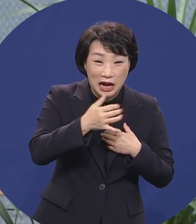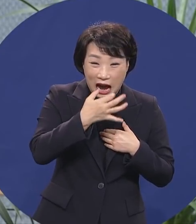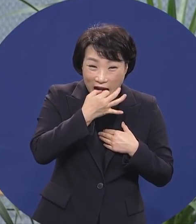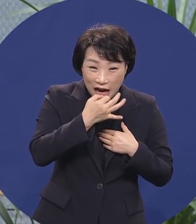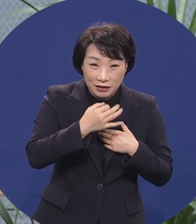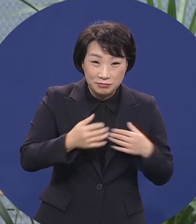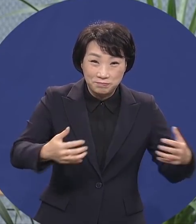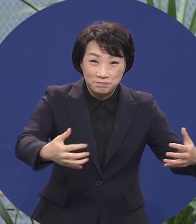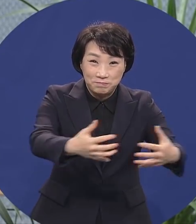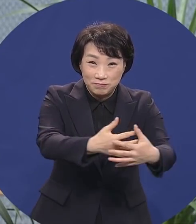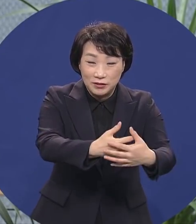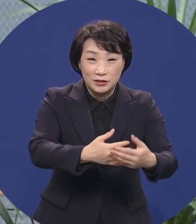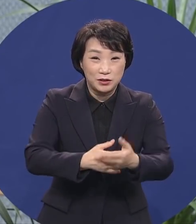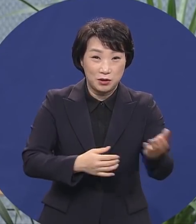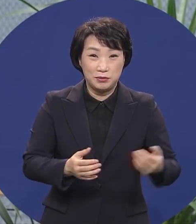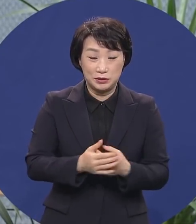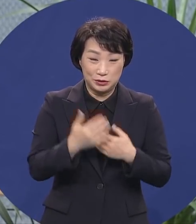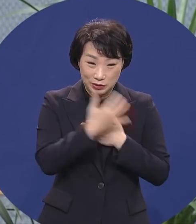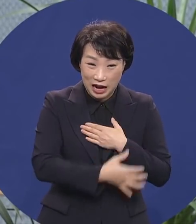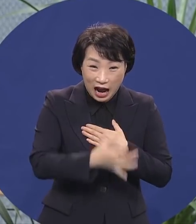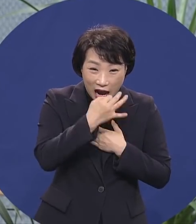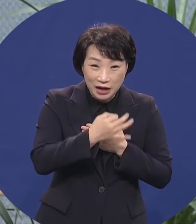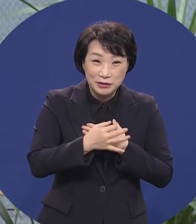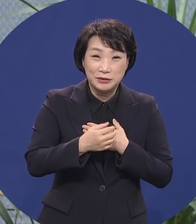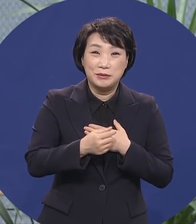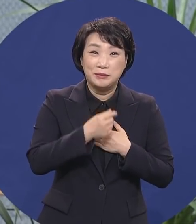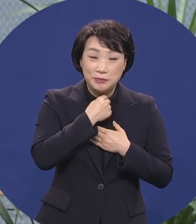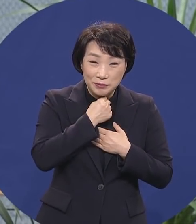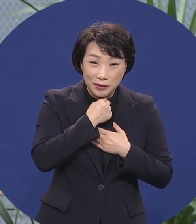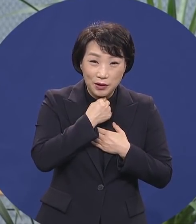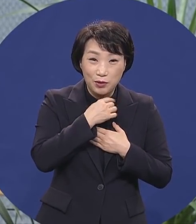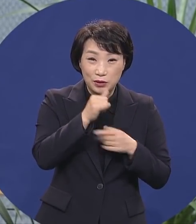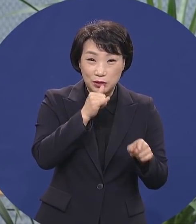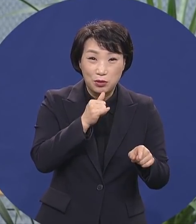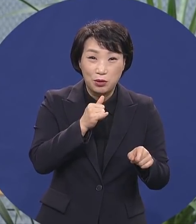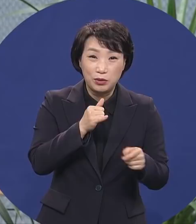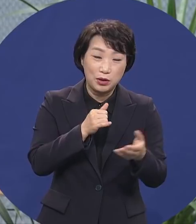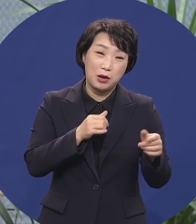욕심 부리고 육신의 소유를 삼고, 여러분 이거